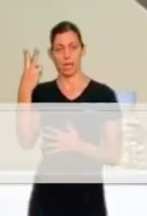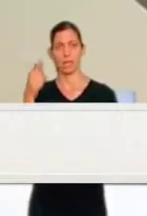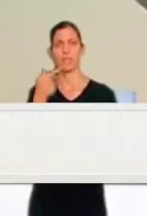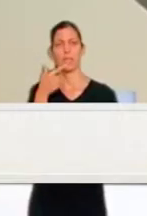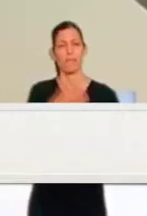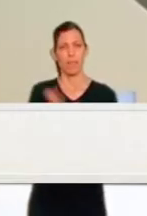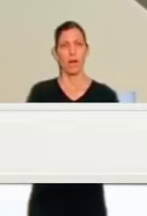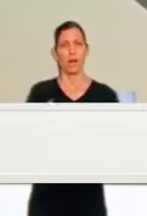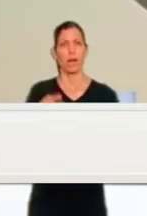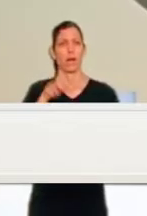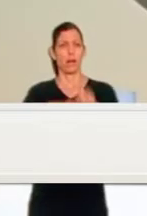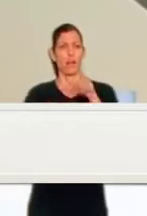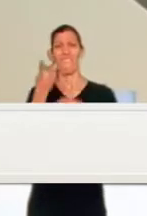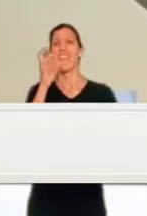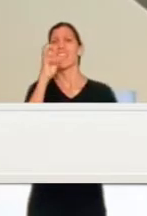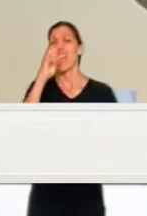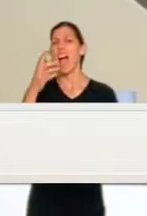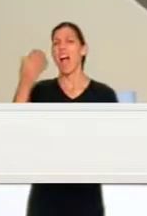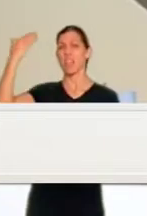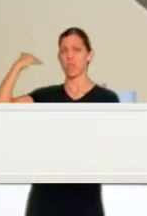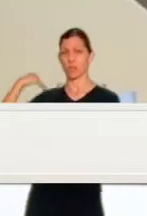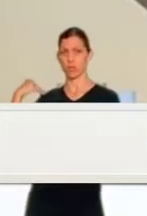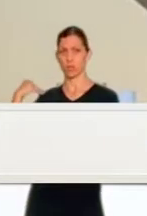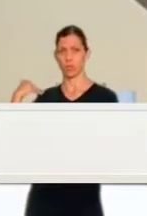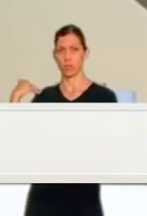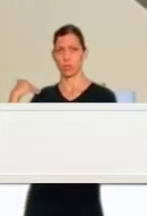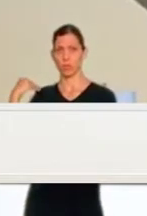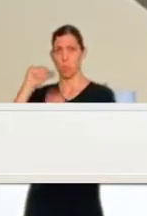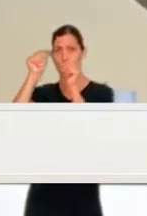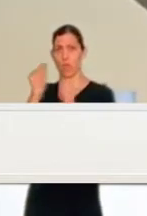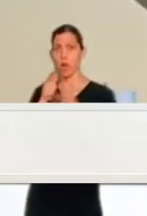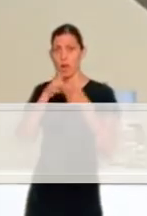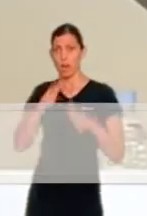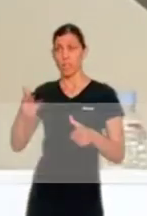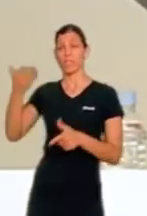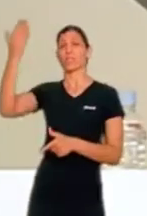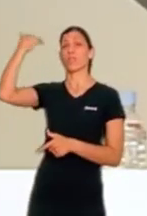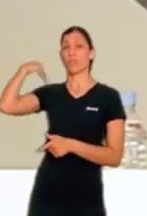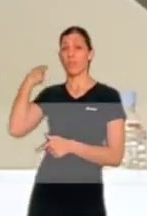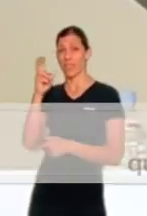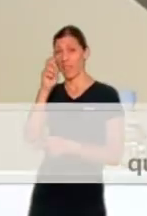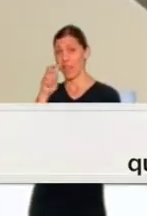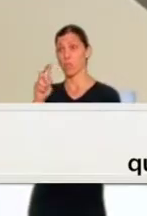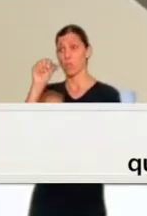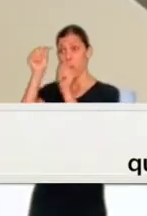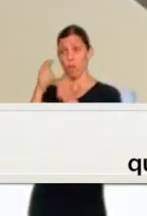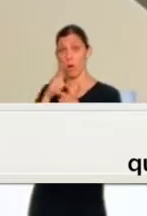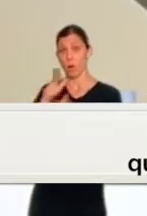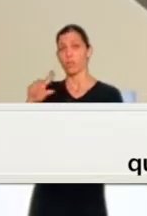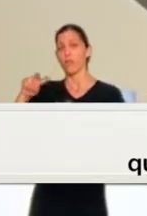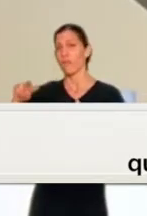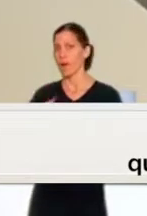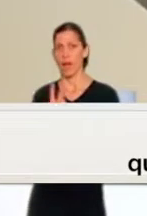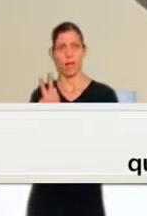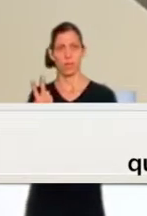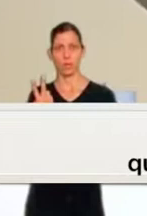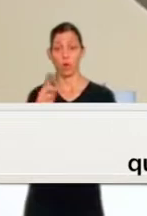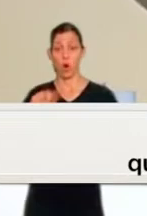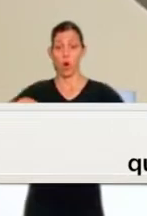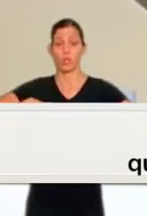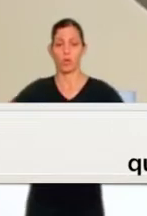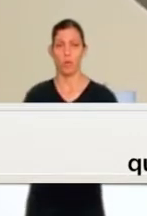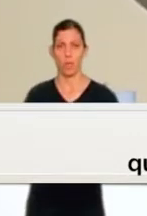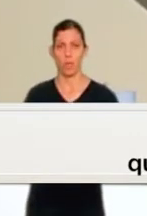Ens retrotrauen 20 anys enrere a un model lingüístic fracassat que ha tingut com a